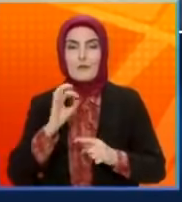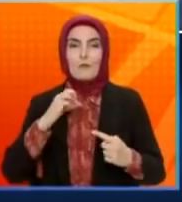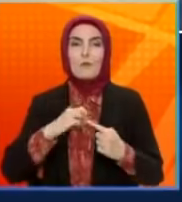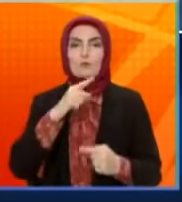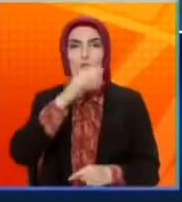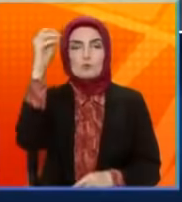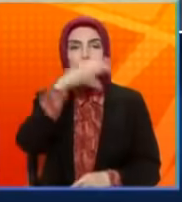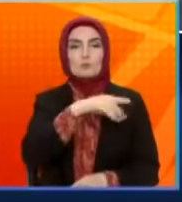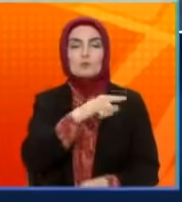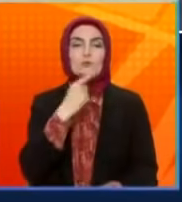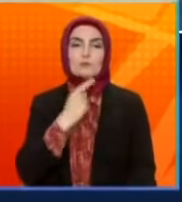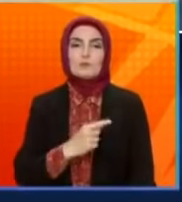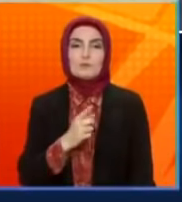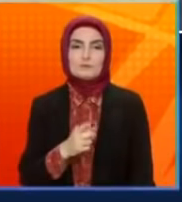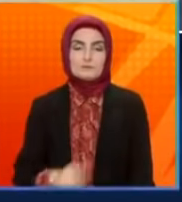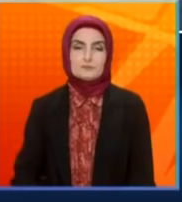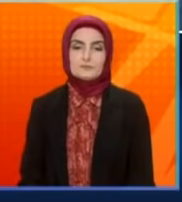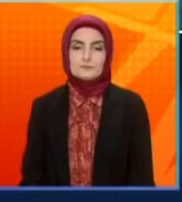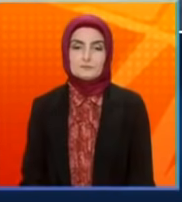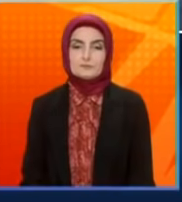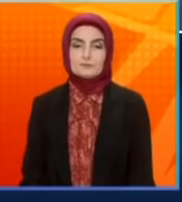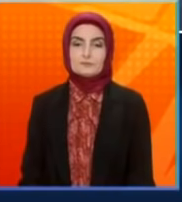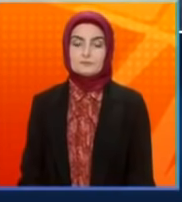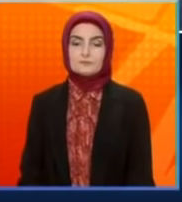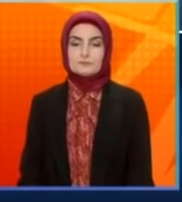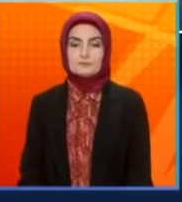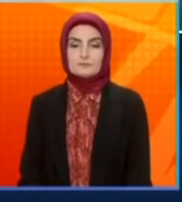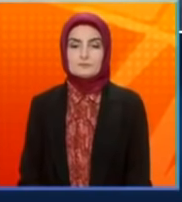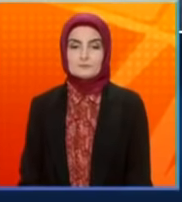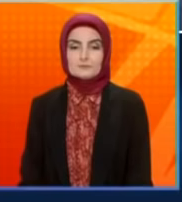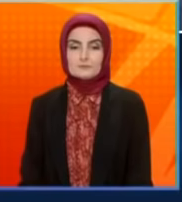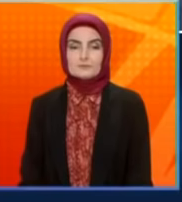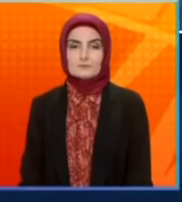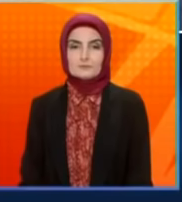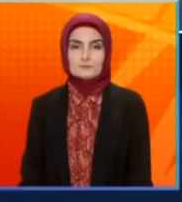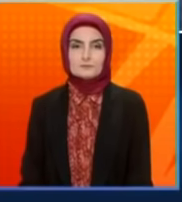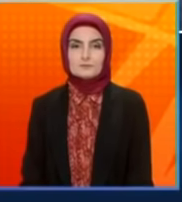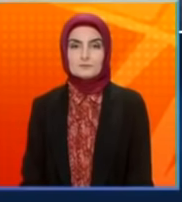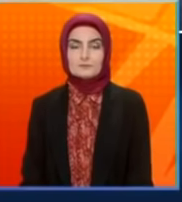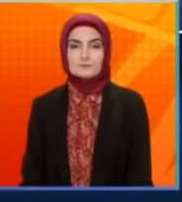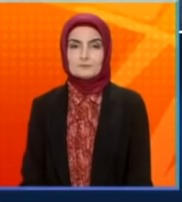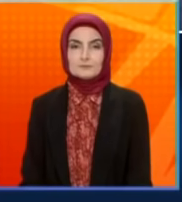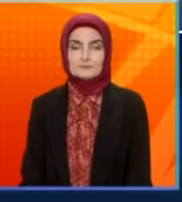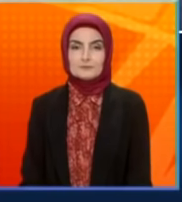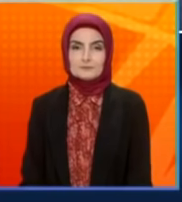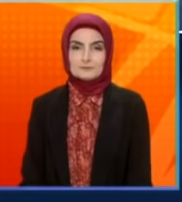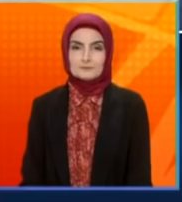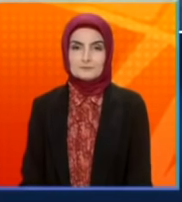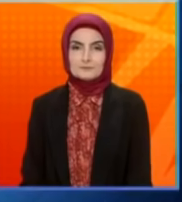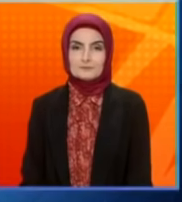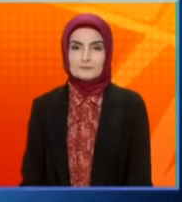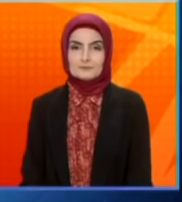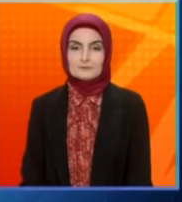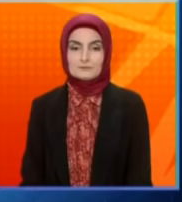yağmurlarını göz önüne alsak 9-10 tane büyük meteor yağmuru var. Bunları farklı dönemlerdeler. Farklı dönemlerde